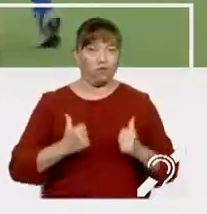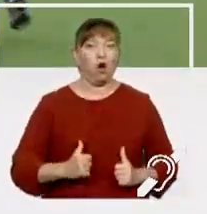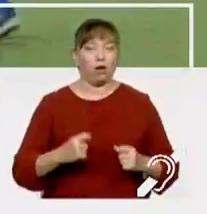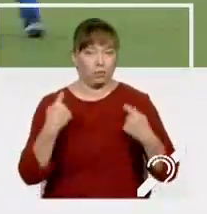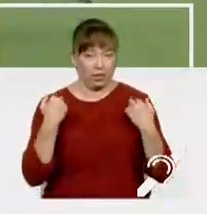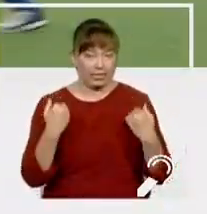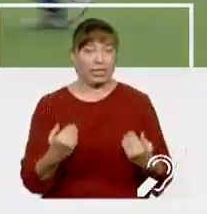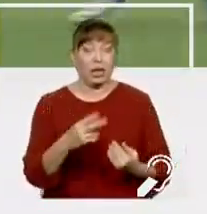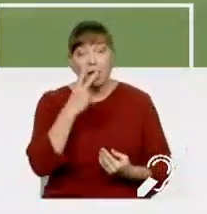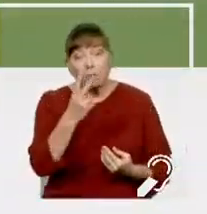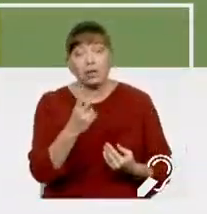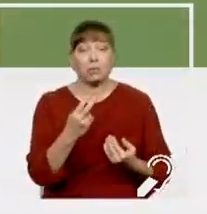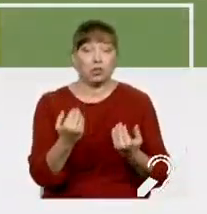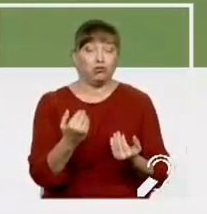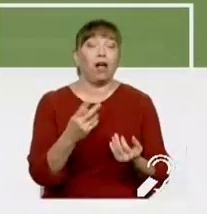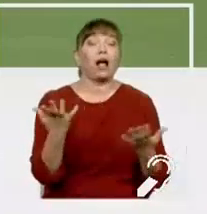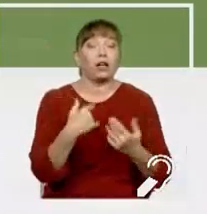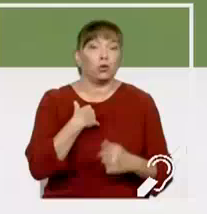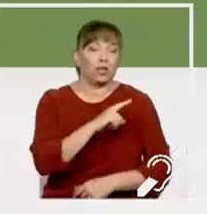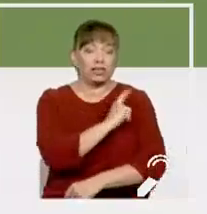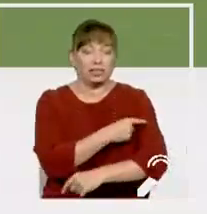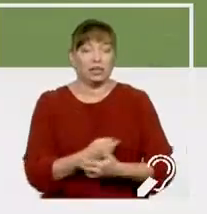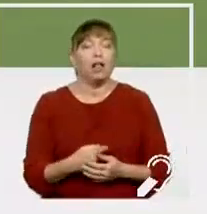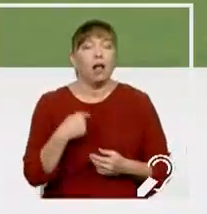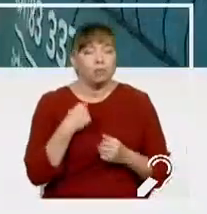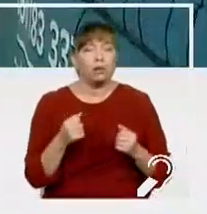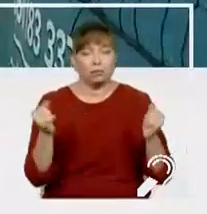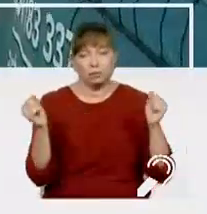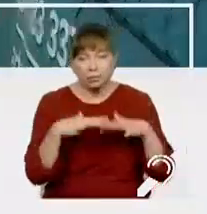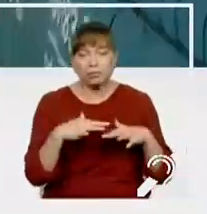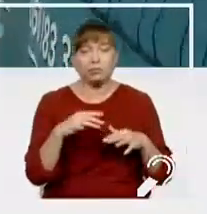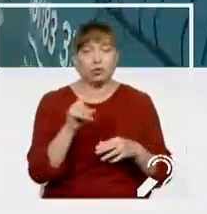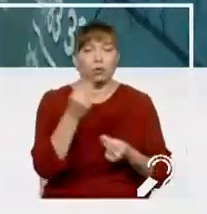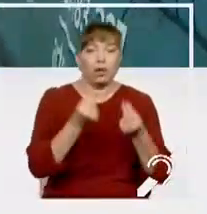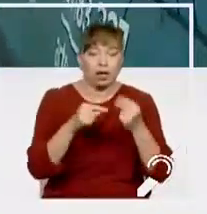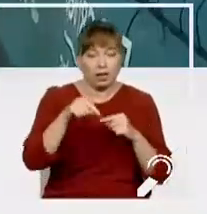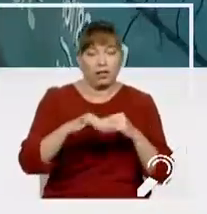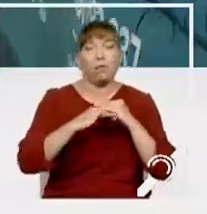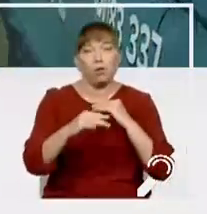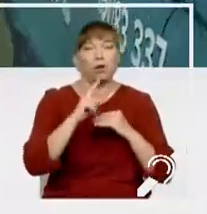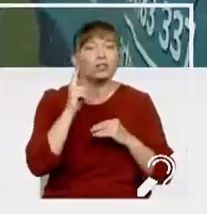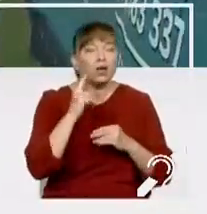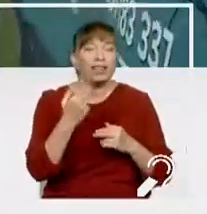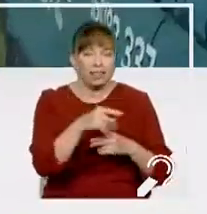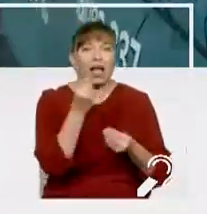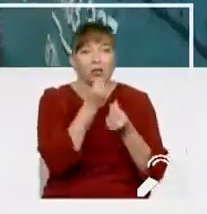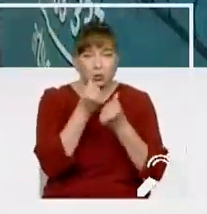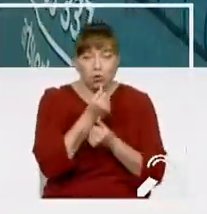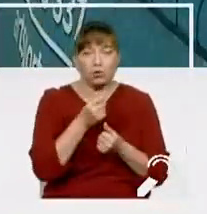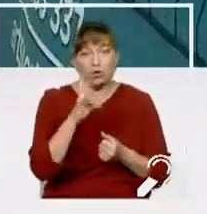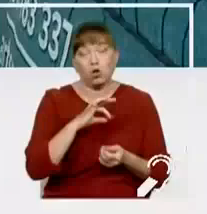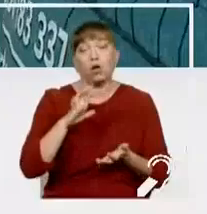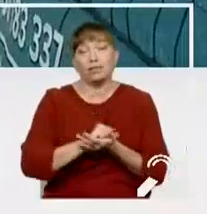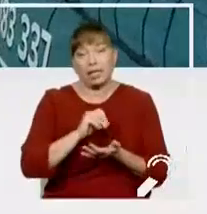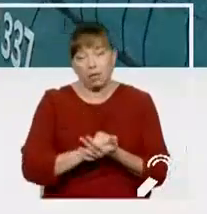am venit să vedem puterile reale care le avem. Ne-am strâns de pe toate câmpurile Moldovei ca să venim să jucăm și pe câmpul ăsta verde, măcar că e artificial, noi ne ocupăm